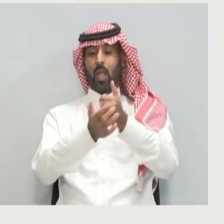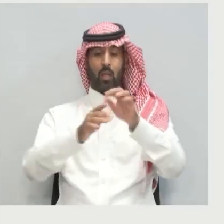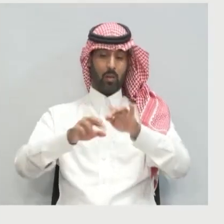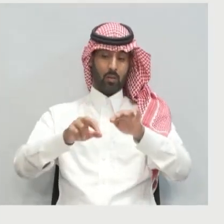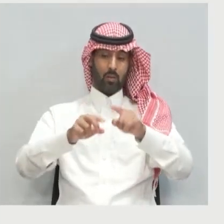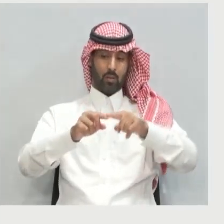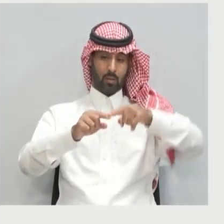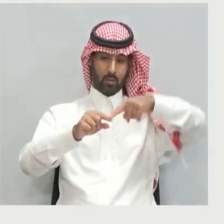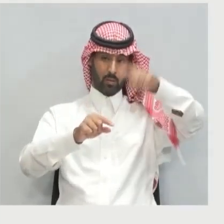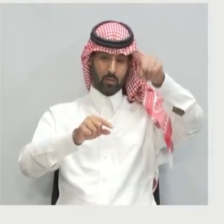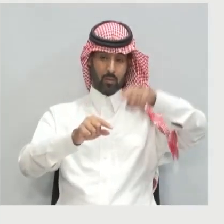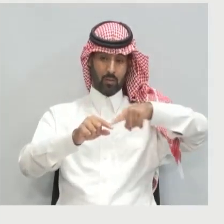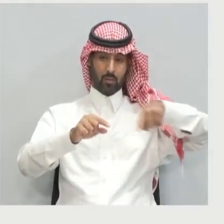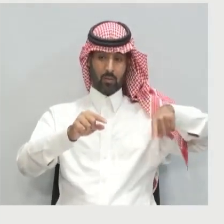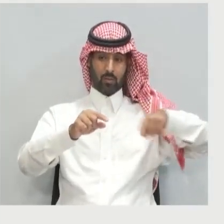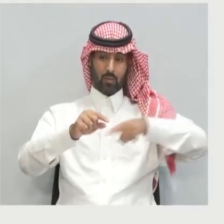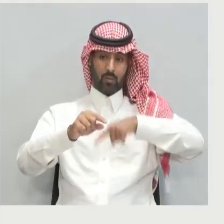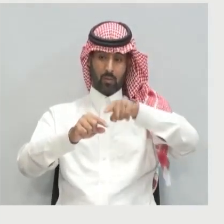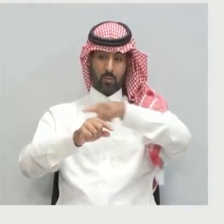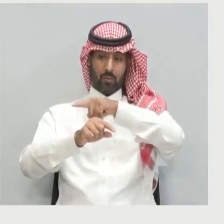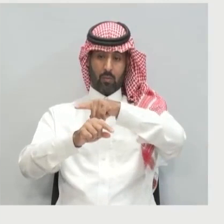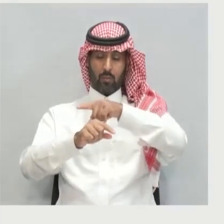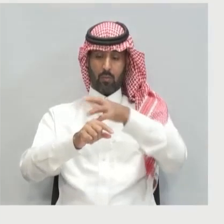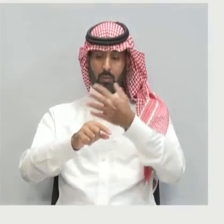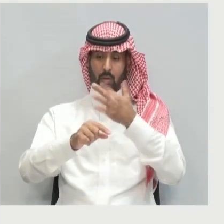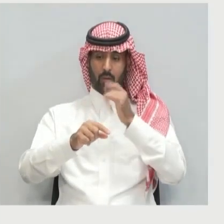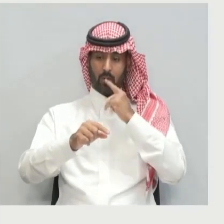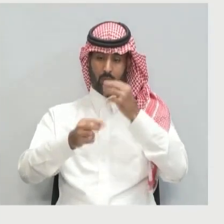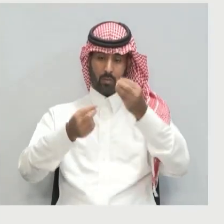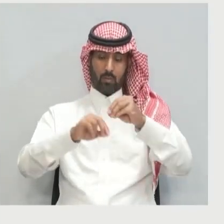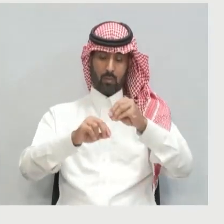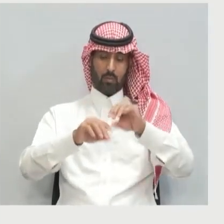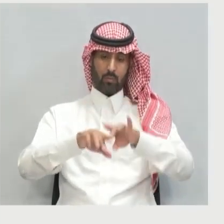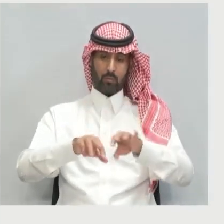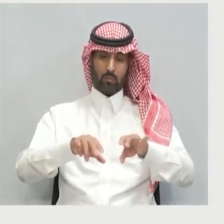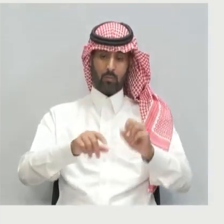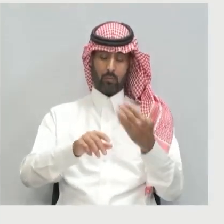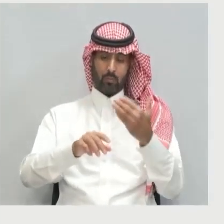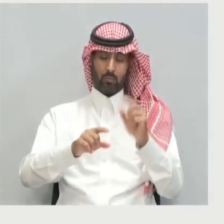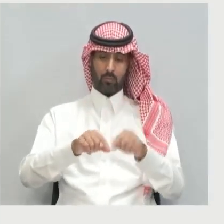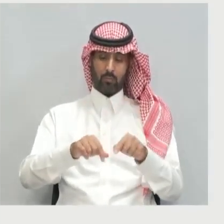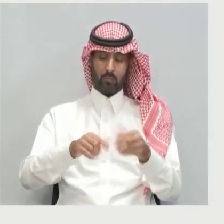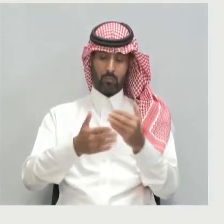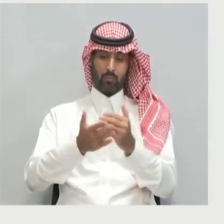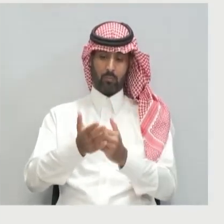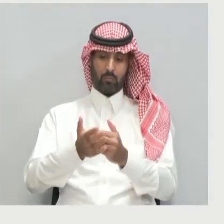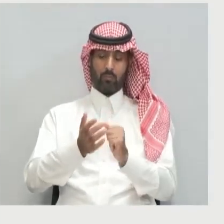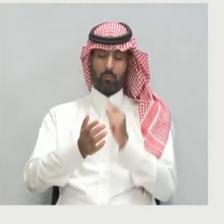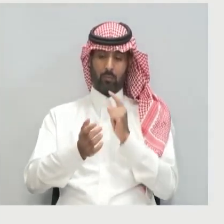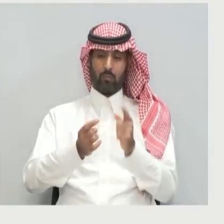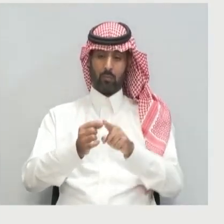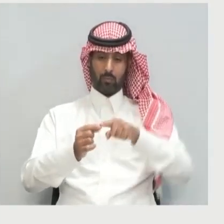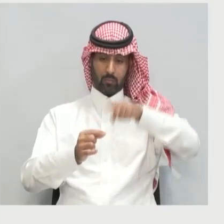يسهل جدا في هذا المخطط اضافه اي اجهزه جديده في الشبكه مما